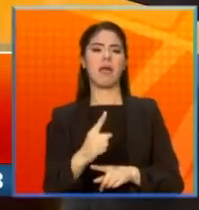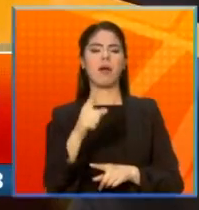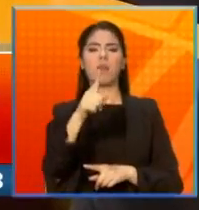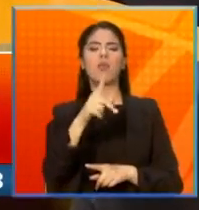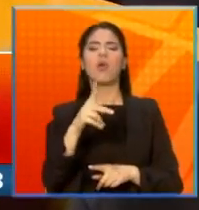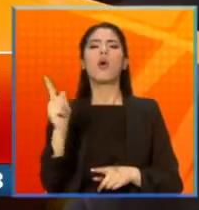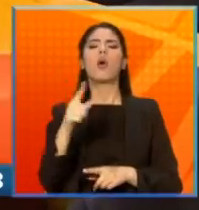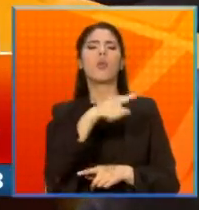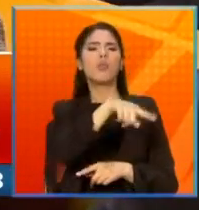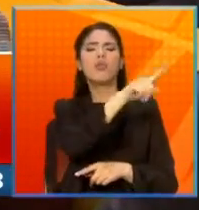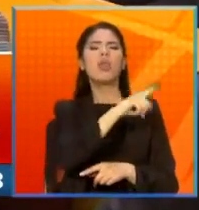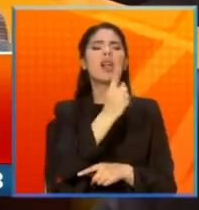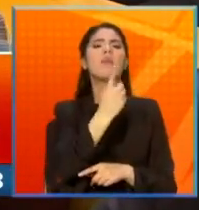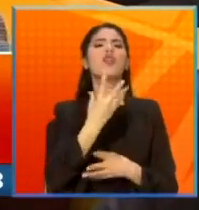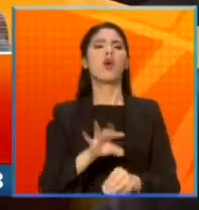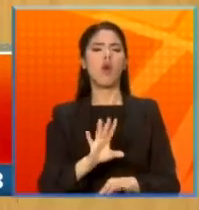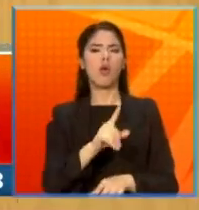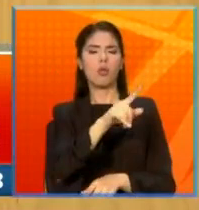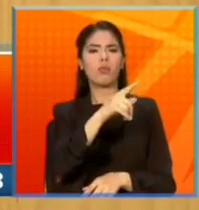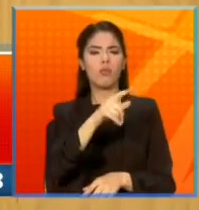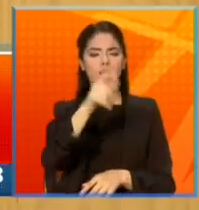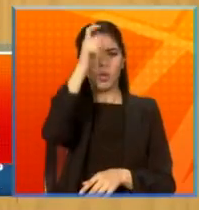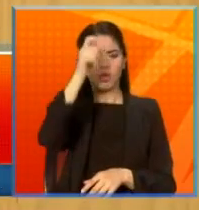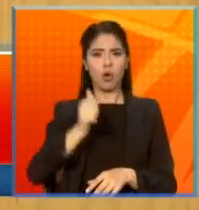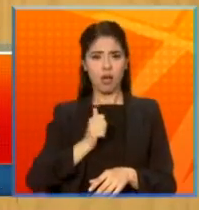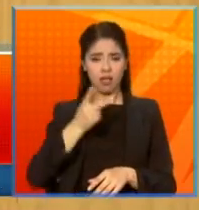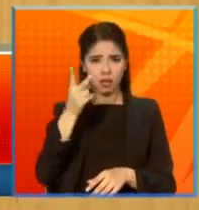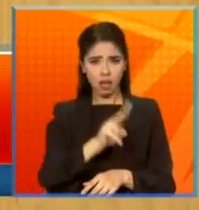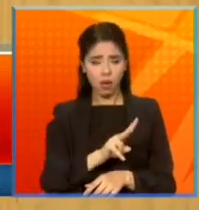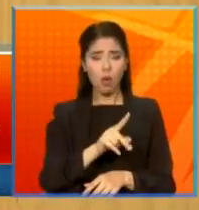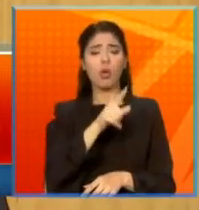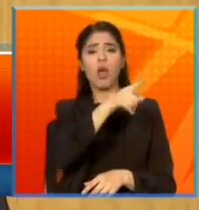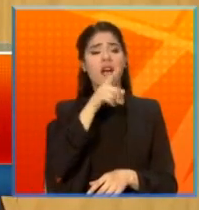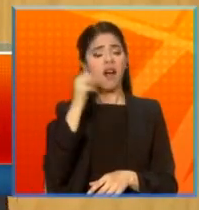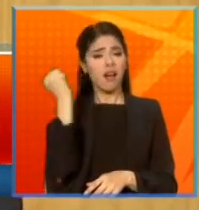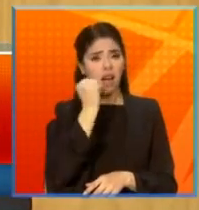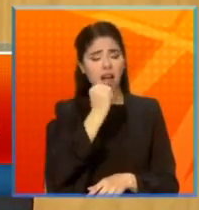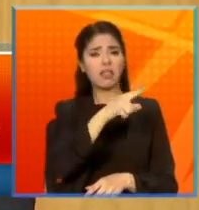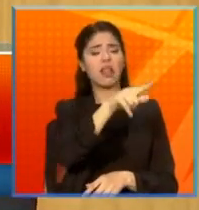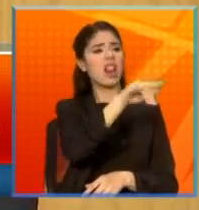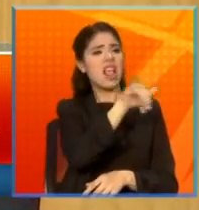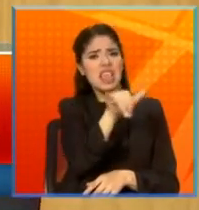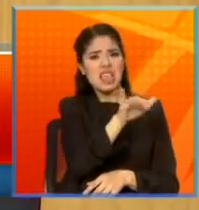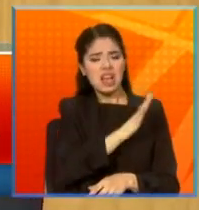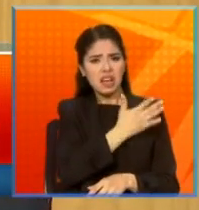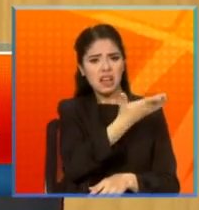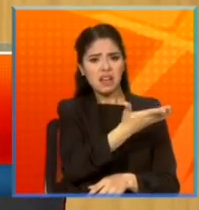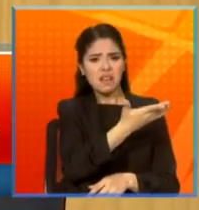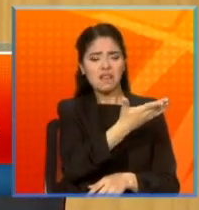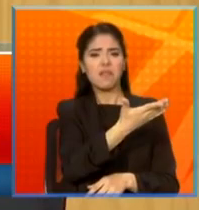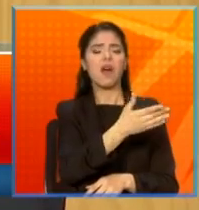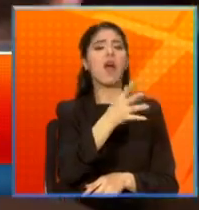kasaba. Çünkü şehitlerimizin katilleri yanı başınızdadır, görüş menzilinizdedir, hemen